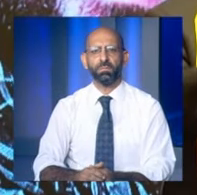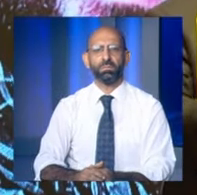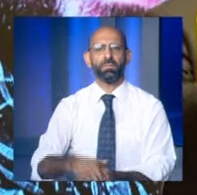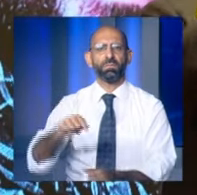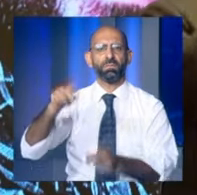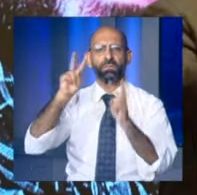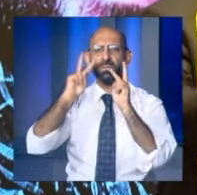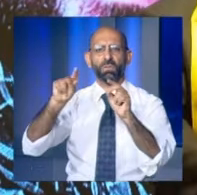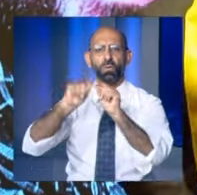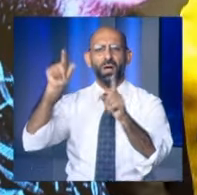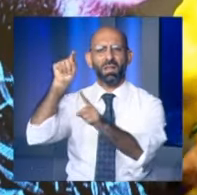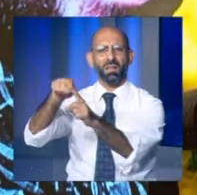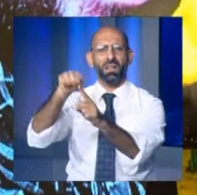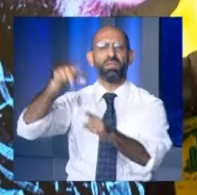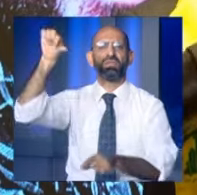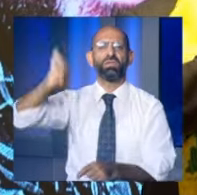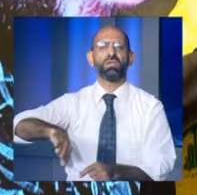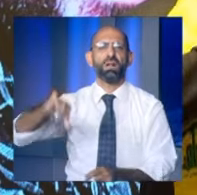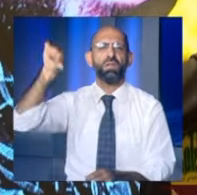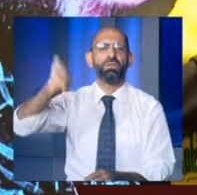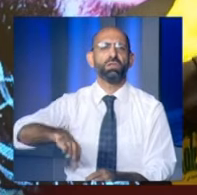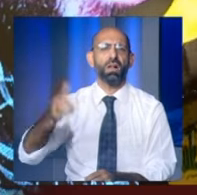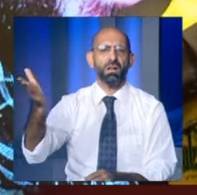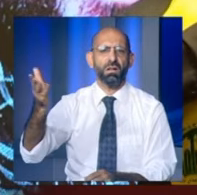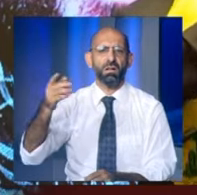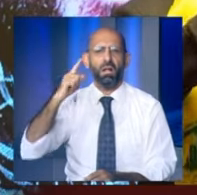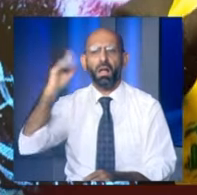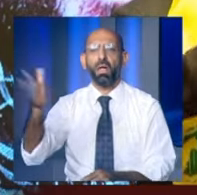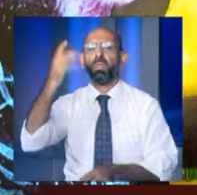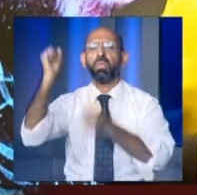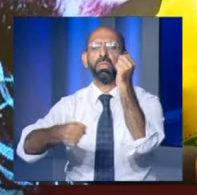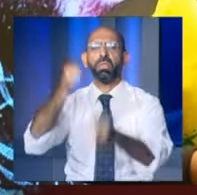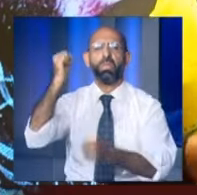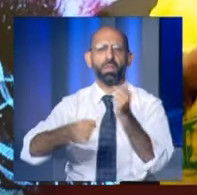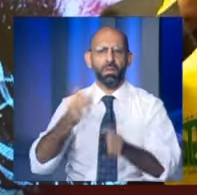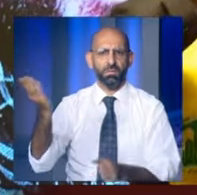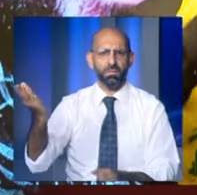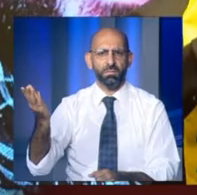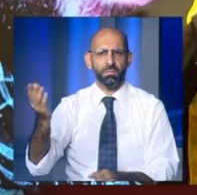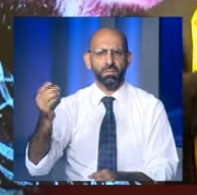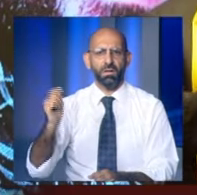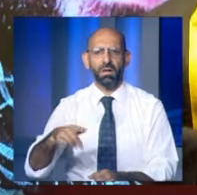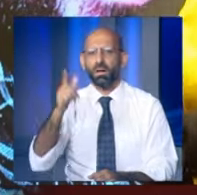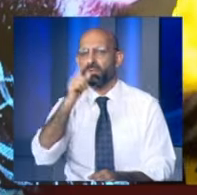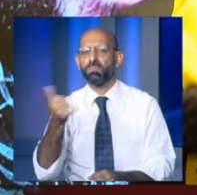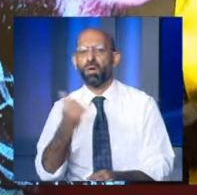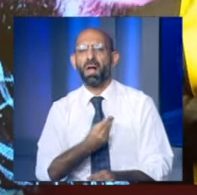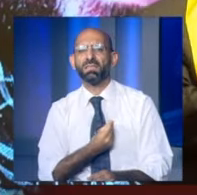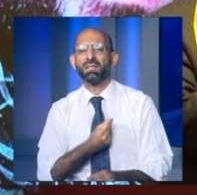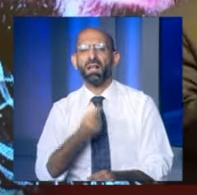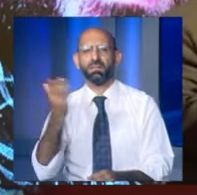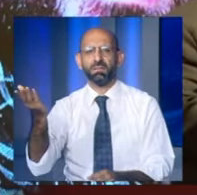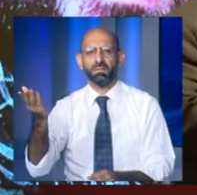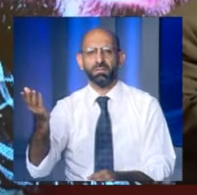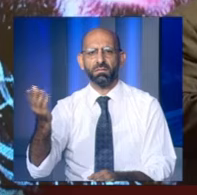أهدافه التي أعلنها فشل فشلا ذريعا في تحقيقها، وها هو اليوم مكبل